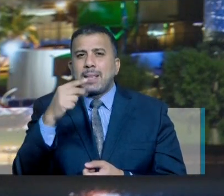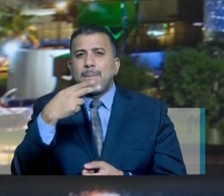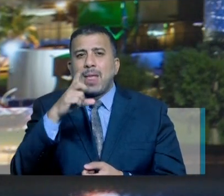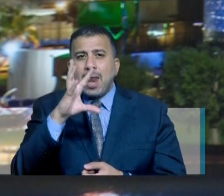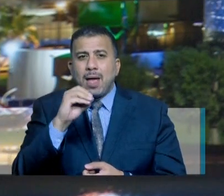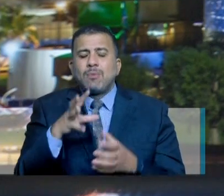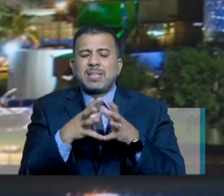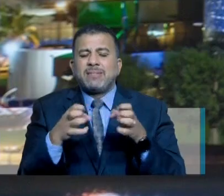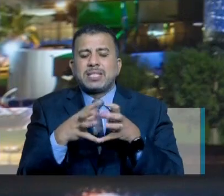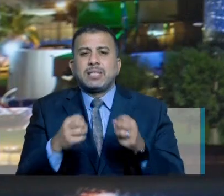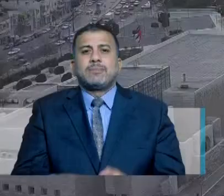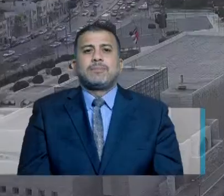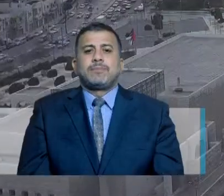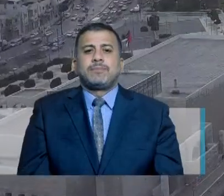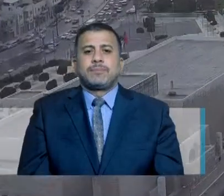عبد الله والتفاصيل